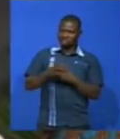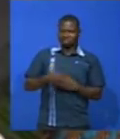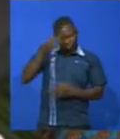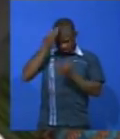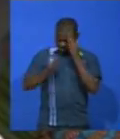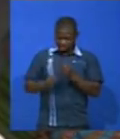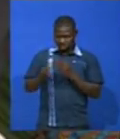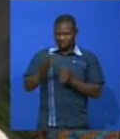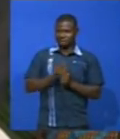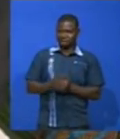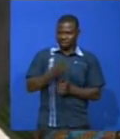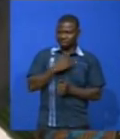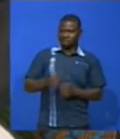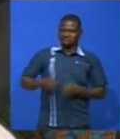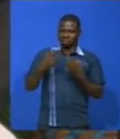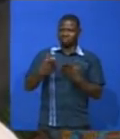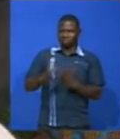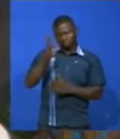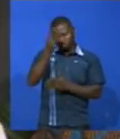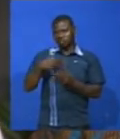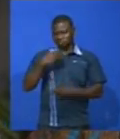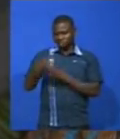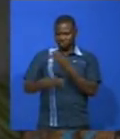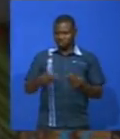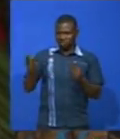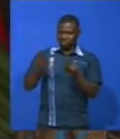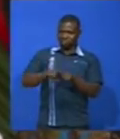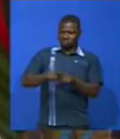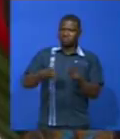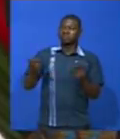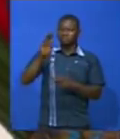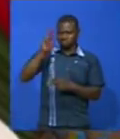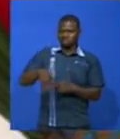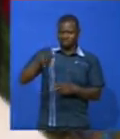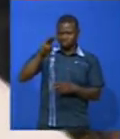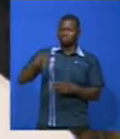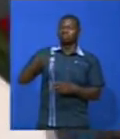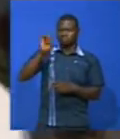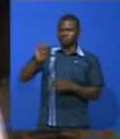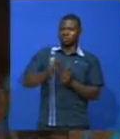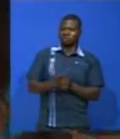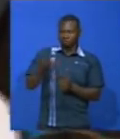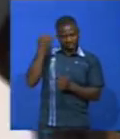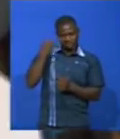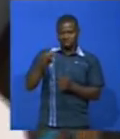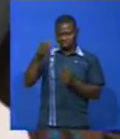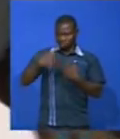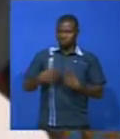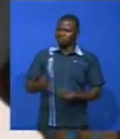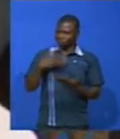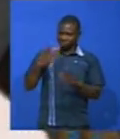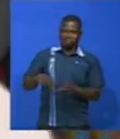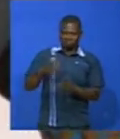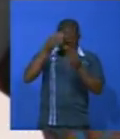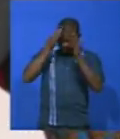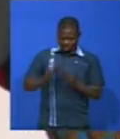donner une part donc, de marché aux PME. Mais pas que ça, ça permet donc de montrer qu'il y a un certain nombre de dispositions qui vont être prises pour accompagner les PME, pour renforcer